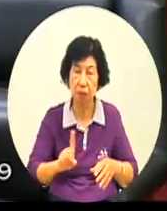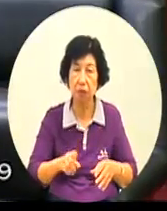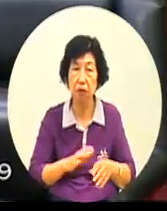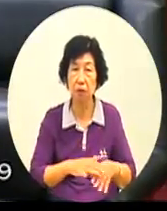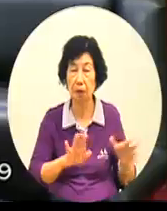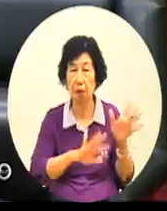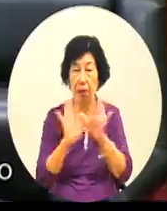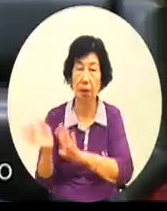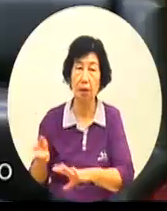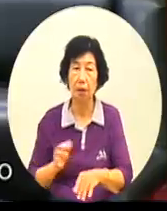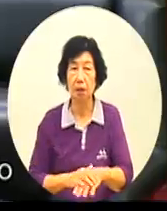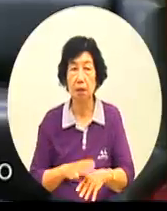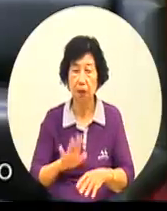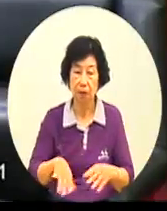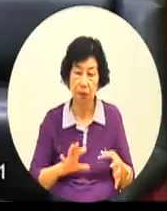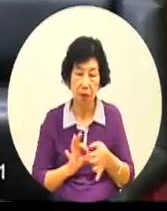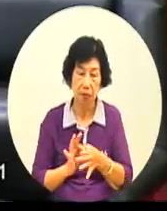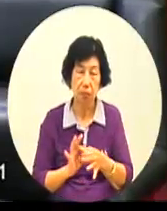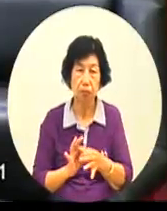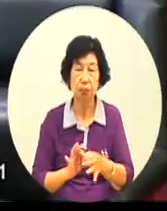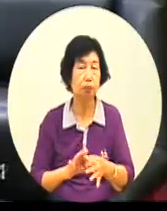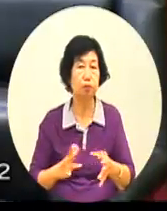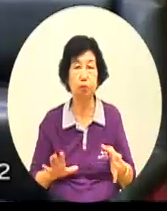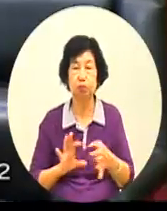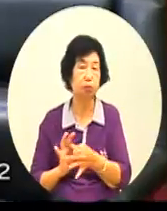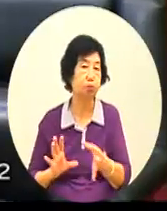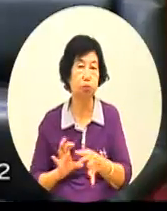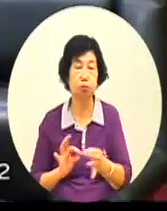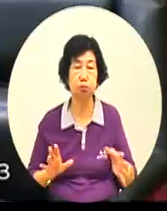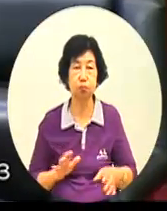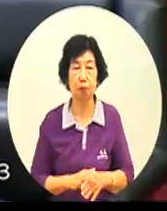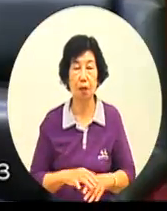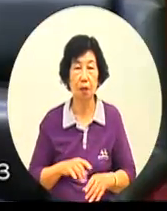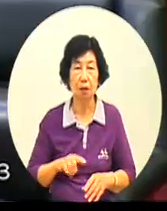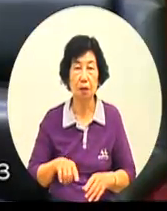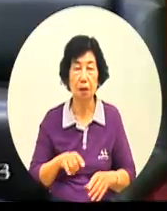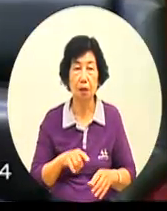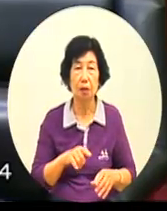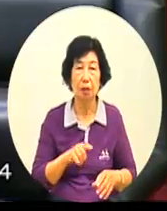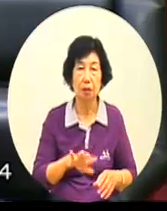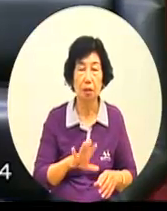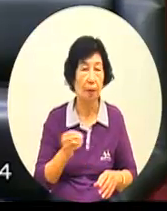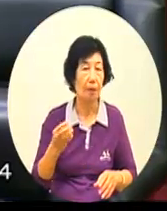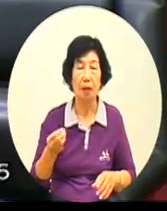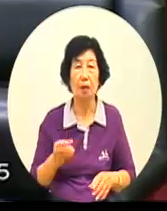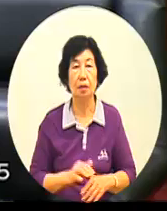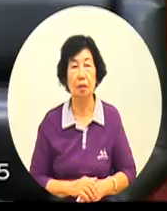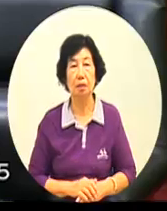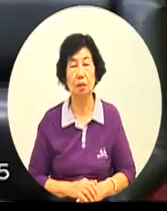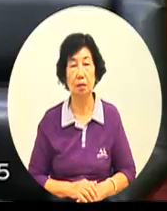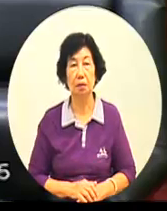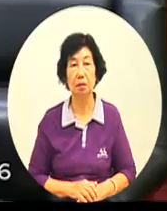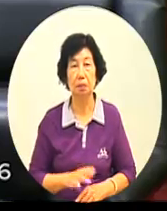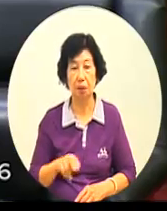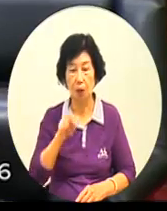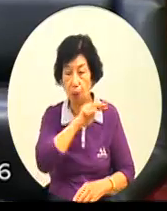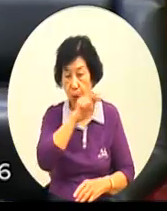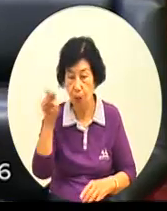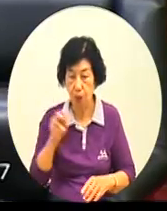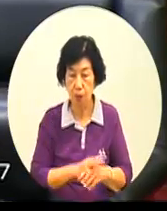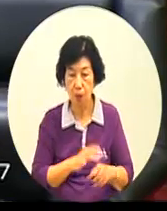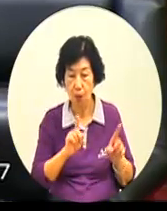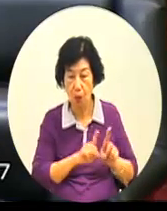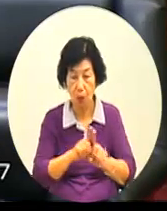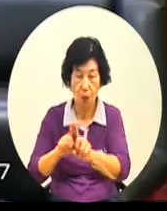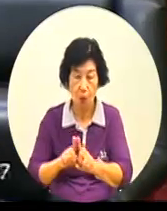没有带头去关心过，去领军过他们的需求在哪里？有没有？没有，我没有看过你陪我们去做